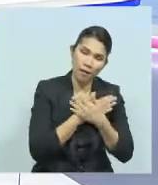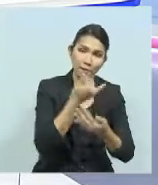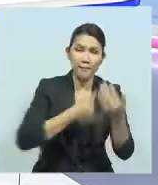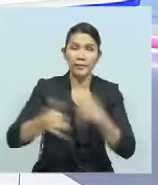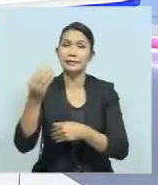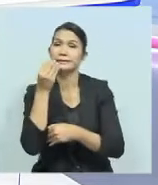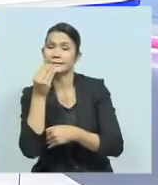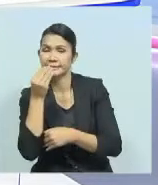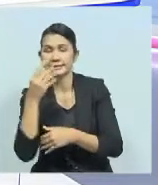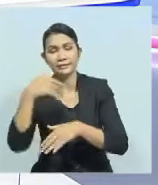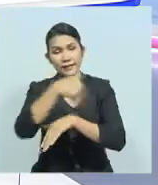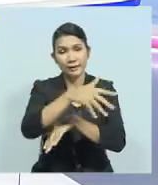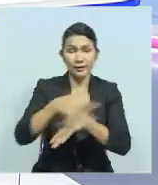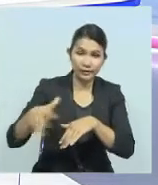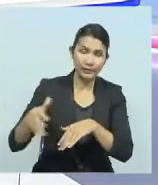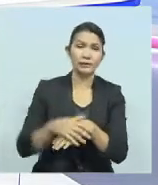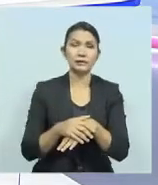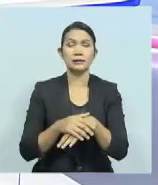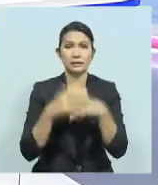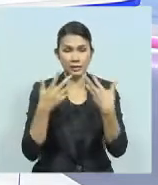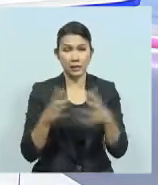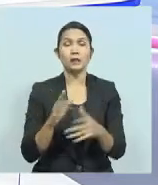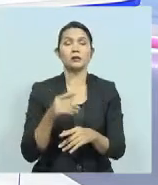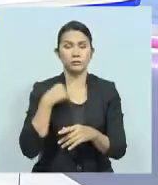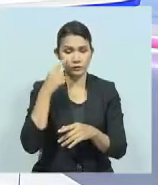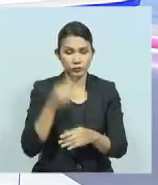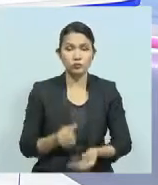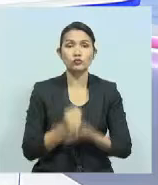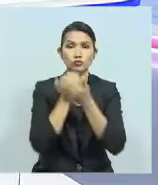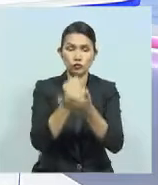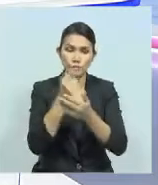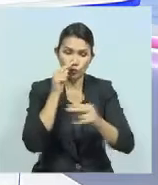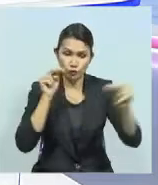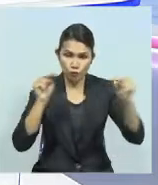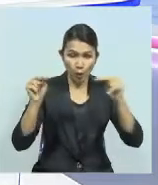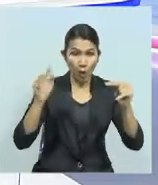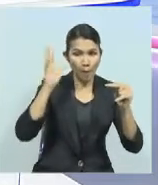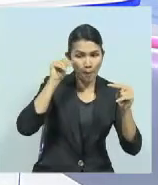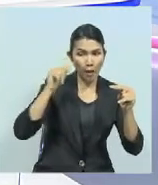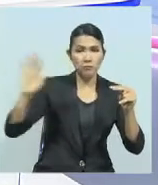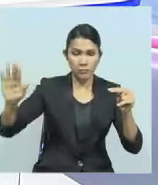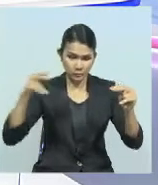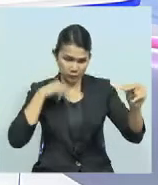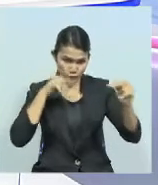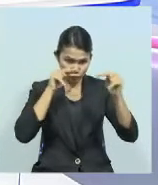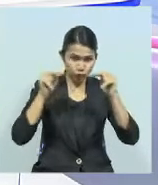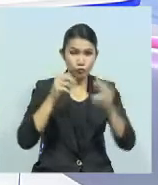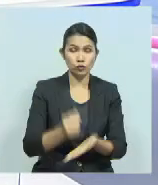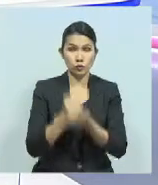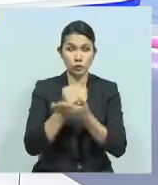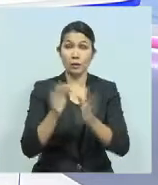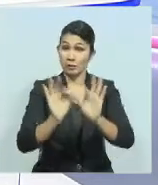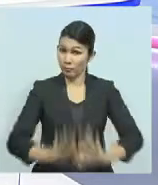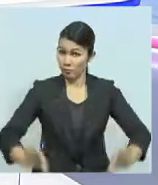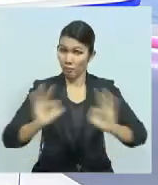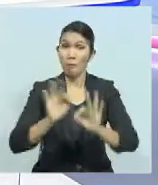ทานอาหารหรือว่ามีกิจกรรมนอกบ้านต่างๆนะคะแต่นอกจากนี้ก็จะช่วยเป็นหูเป็นตาแทนคุณพ่อคุณแม่ด้วยแต่หนึ่งสิ่งที่สำคัญคุณพ่อคุ